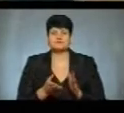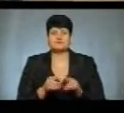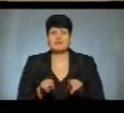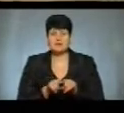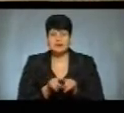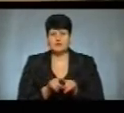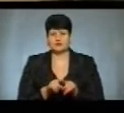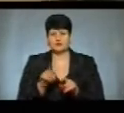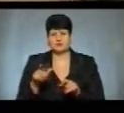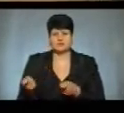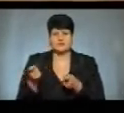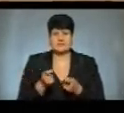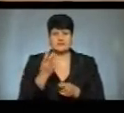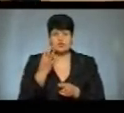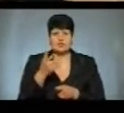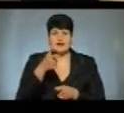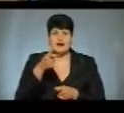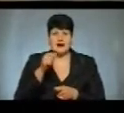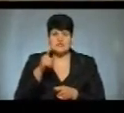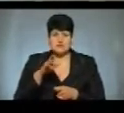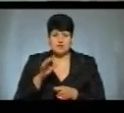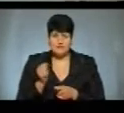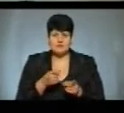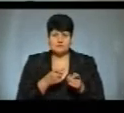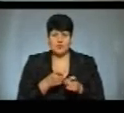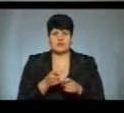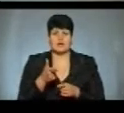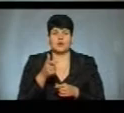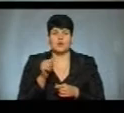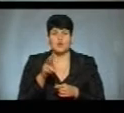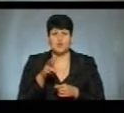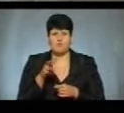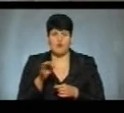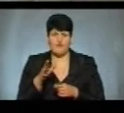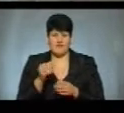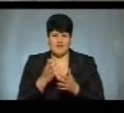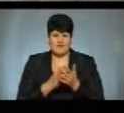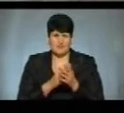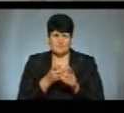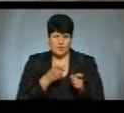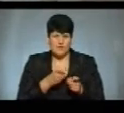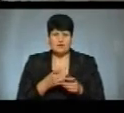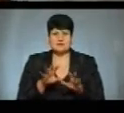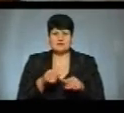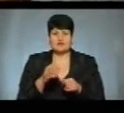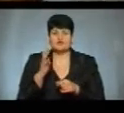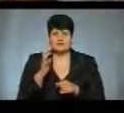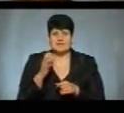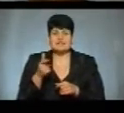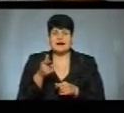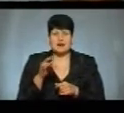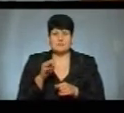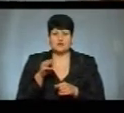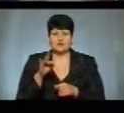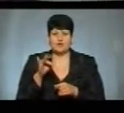також принесли 4 одиниці газової зброї та 2 пристрої з гумовими кулями. Працівники поліції вилучили 400 грамів тротилу,